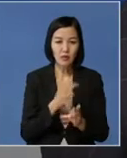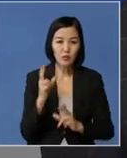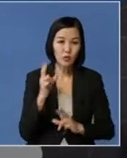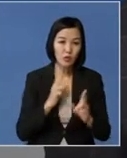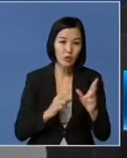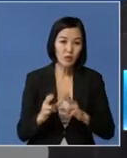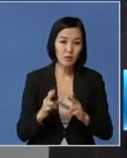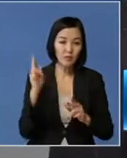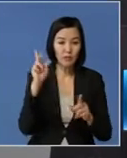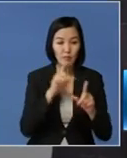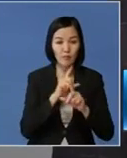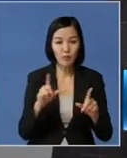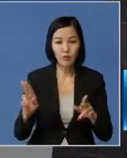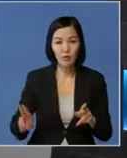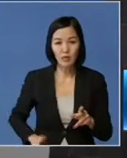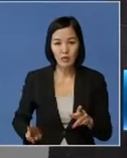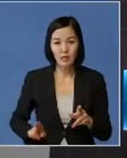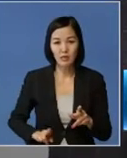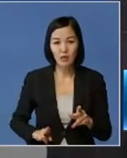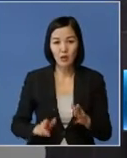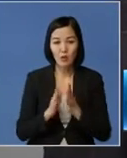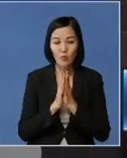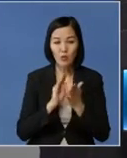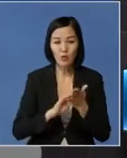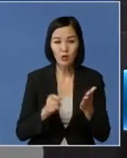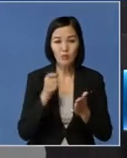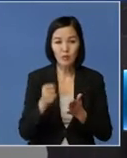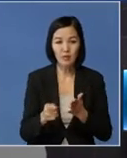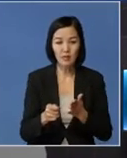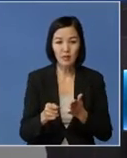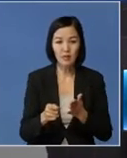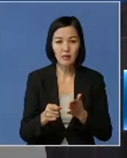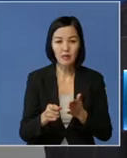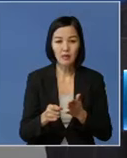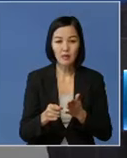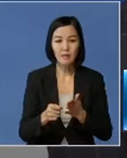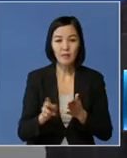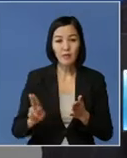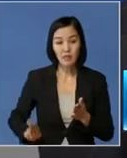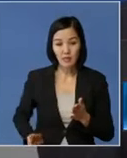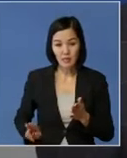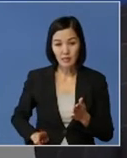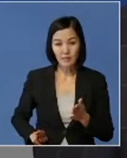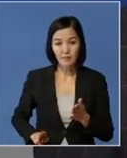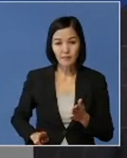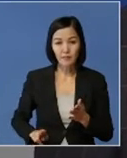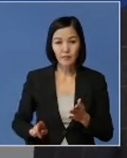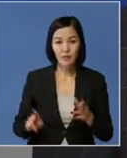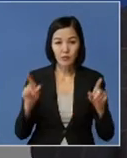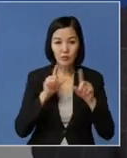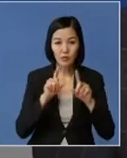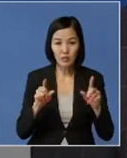білім беру ұйымының басшысына белгіленген нысанда өтініш білдіреді. Білім беру ұйымының басшысы осы